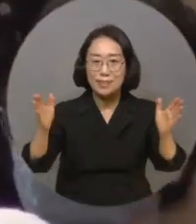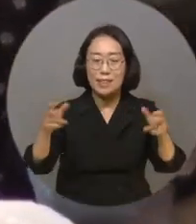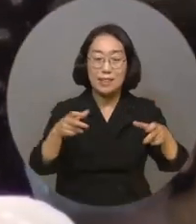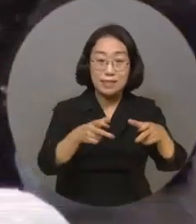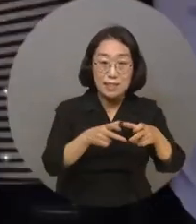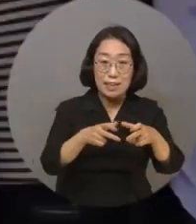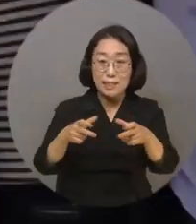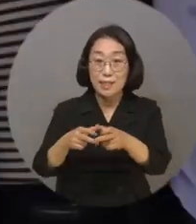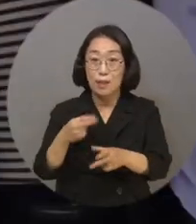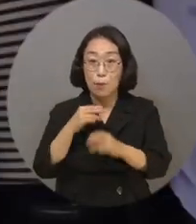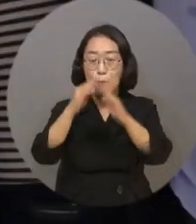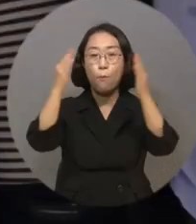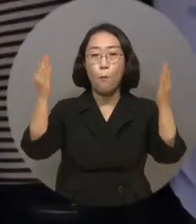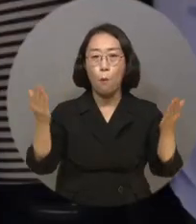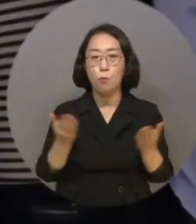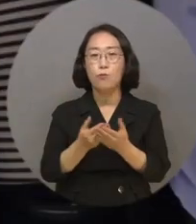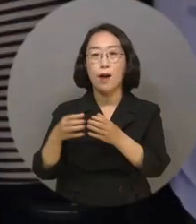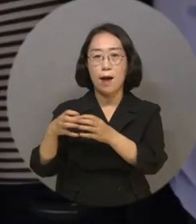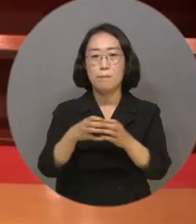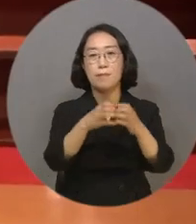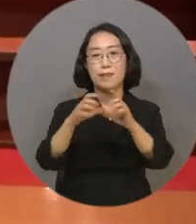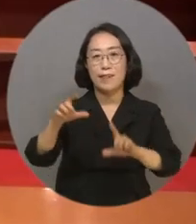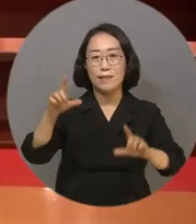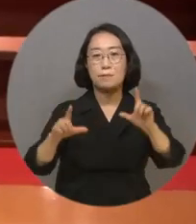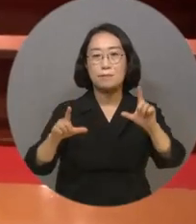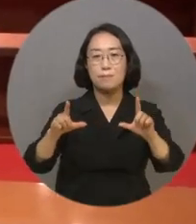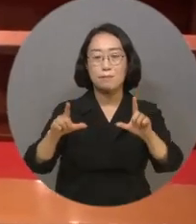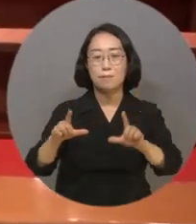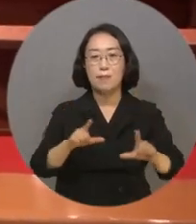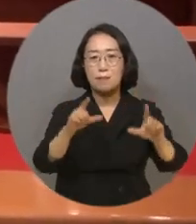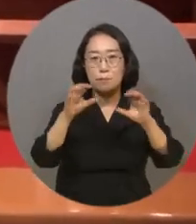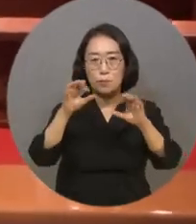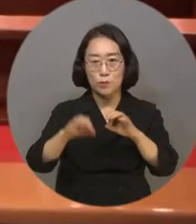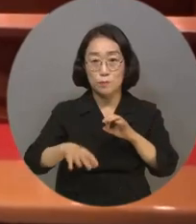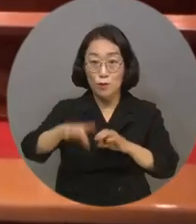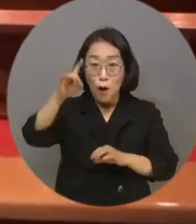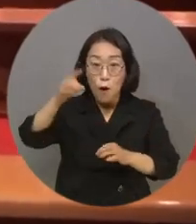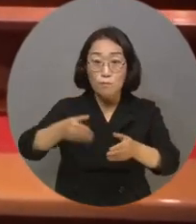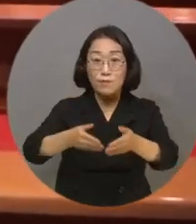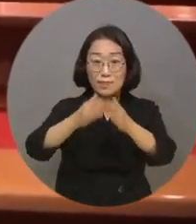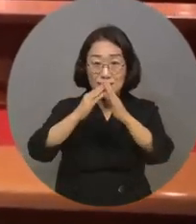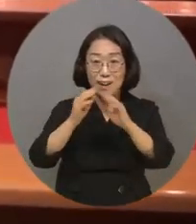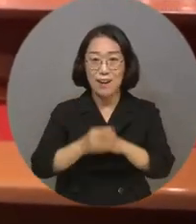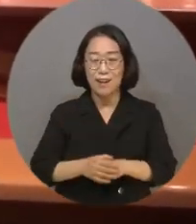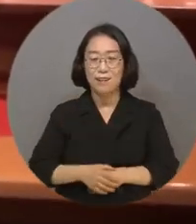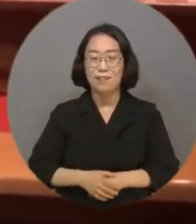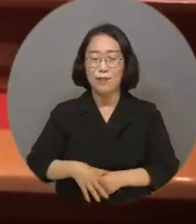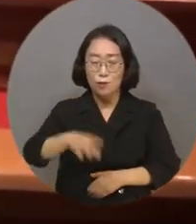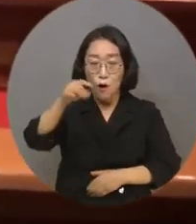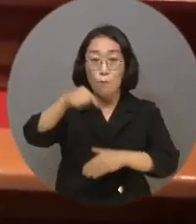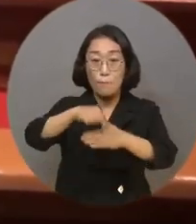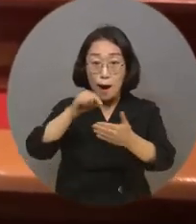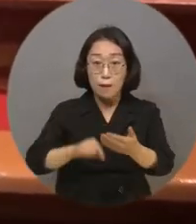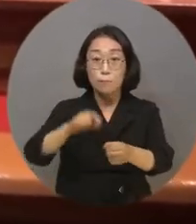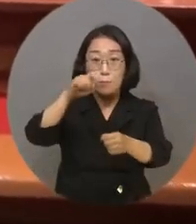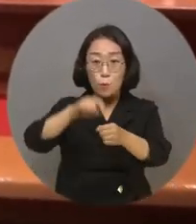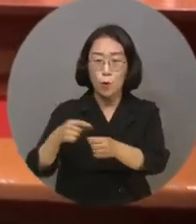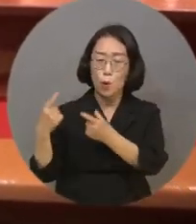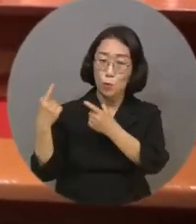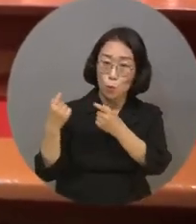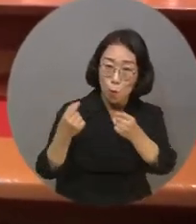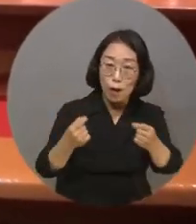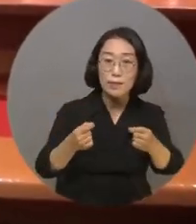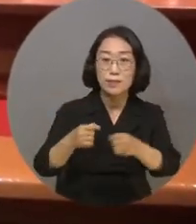장애인과 비장애인의 더불어 사는 모습입니다. 장애인 부모들이 설립한 인지회의 첫 마음, 그 목표처럼